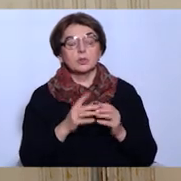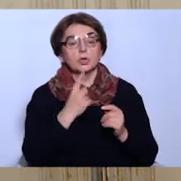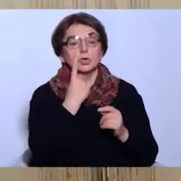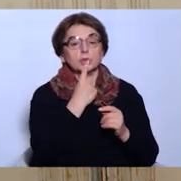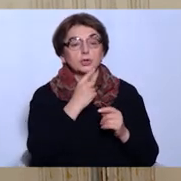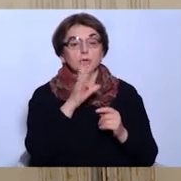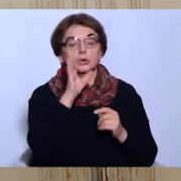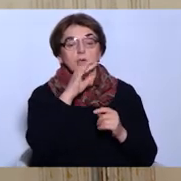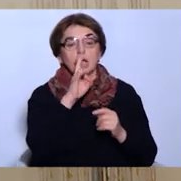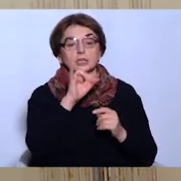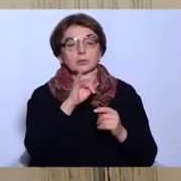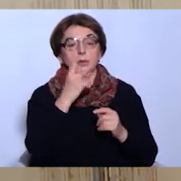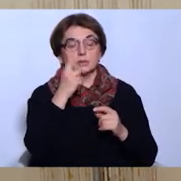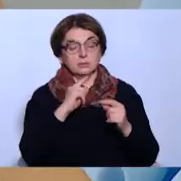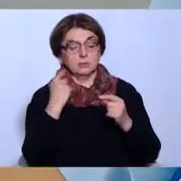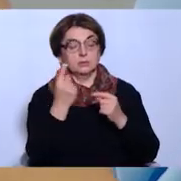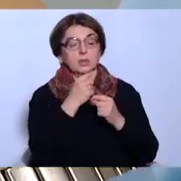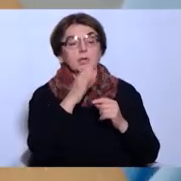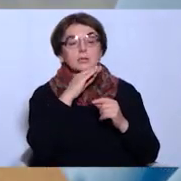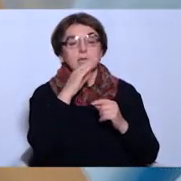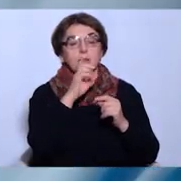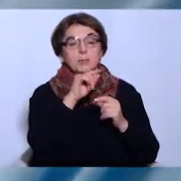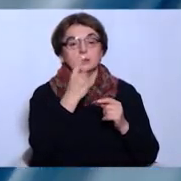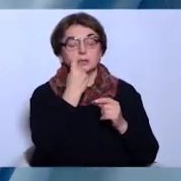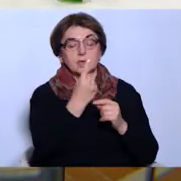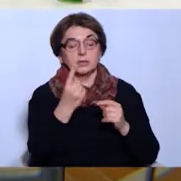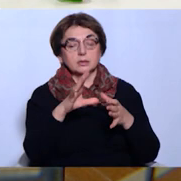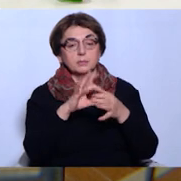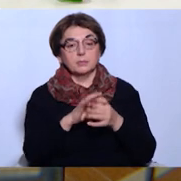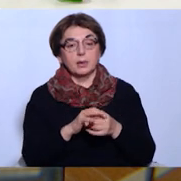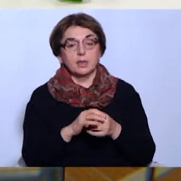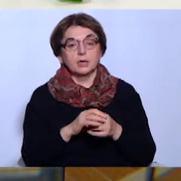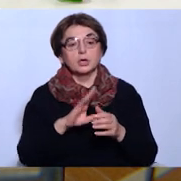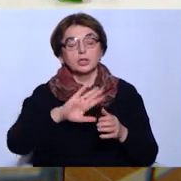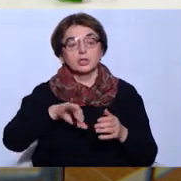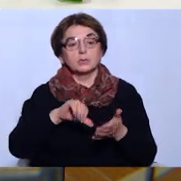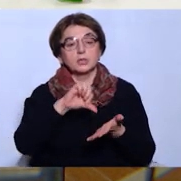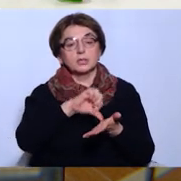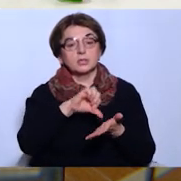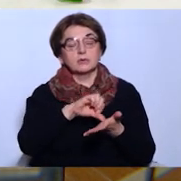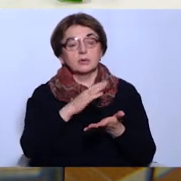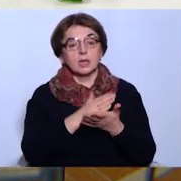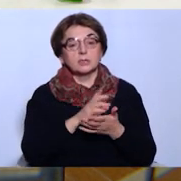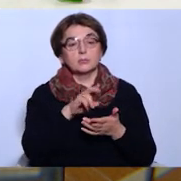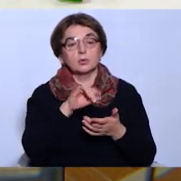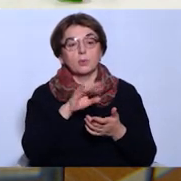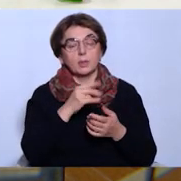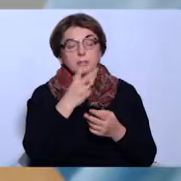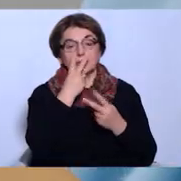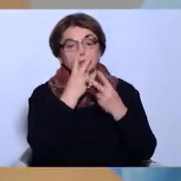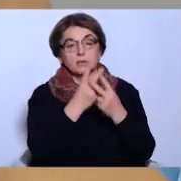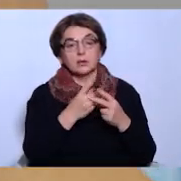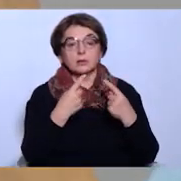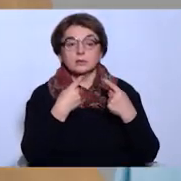თითო ნახშირბადის ირგვლივ 4 ბმა, ხოლო ყოველ წყალბადთან გვაქვს 1 ბმა. შემდეგი წევრი არის პროპანი და მინდა